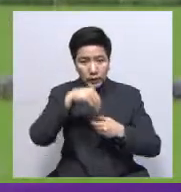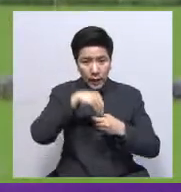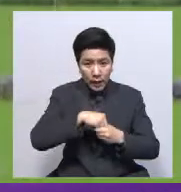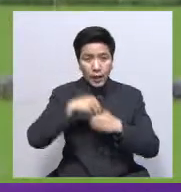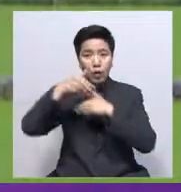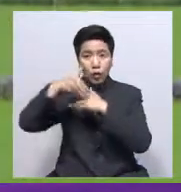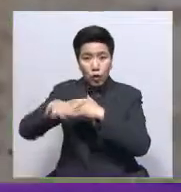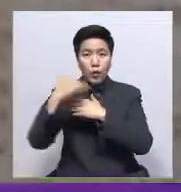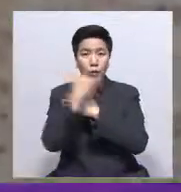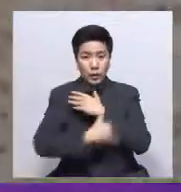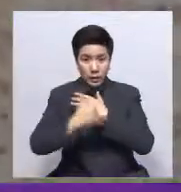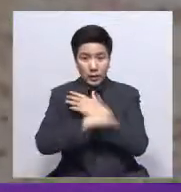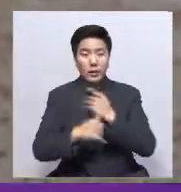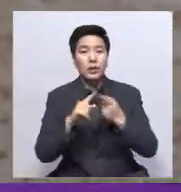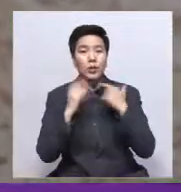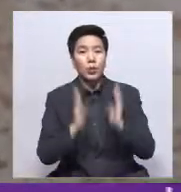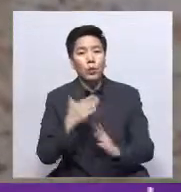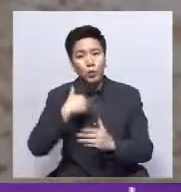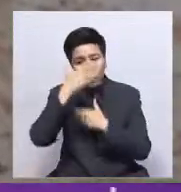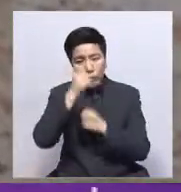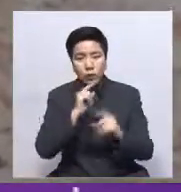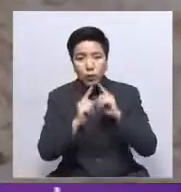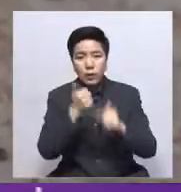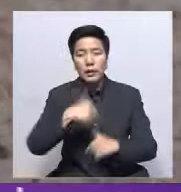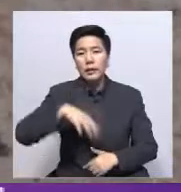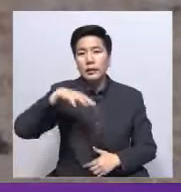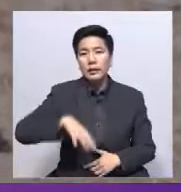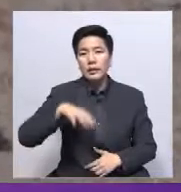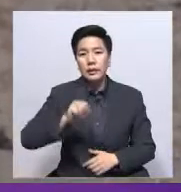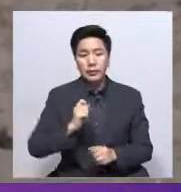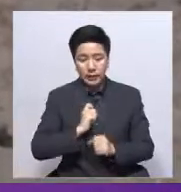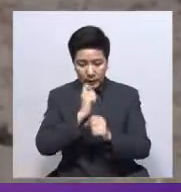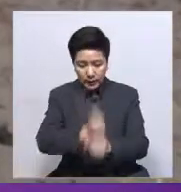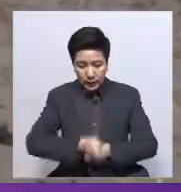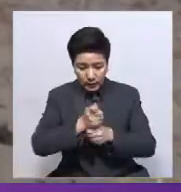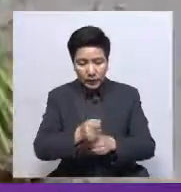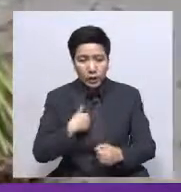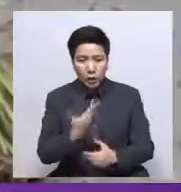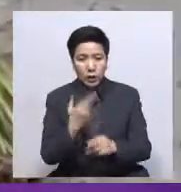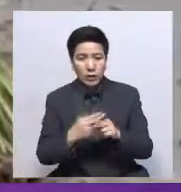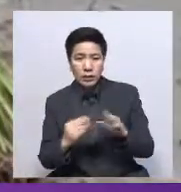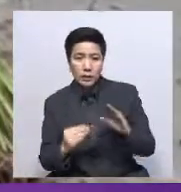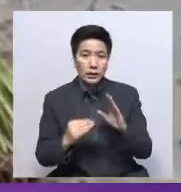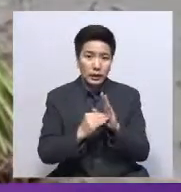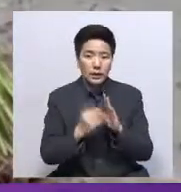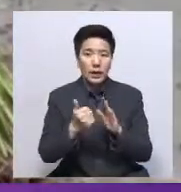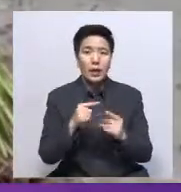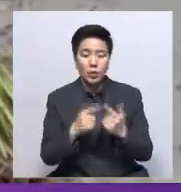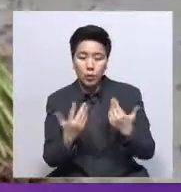ในและต่างประเทศโดยผู้สนใจสามารถติดต่อได้ที่สำนักงานเกษตรอำเภอทุกแห่งเพื่อขอขึ้นทะเบียนเกษตร